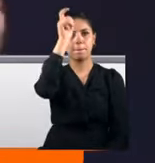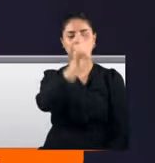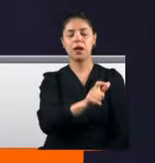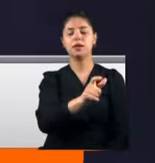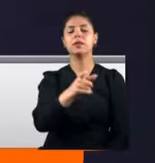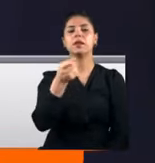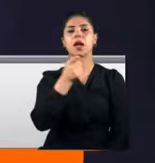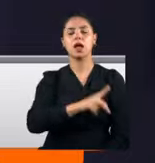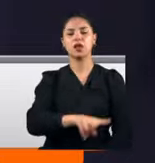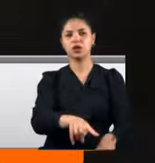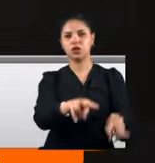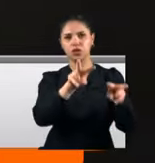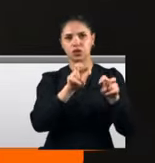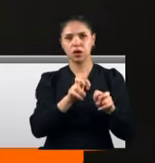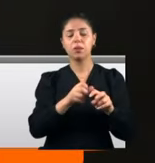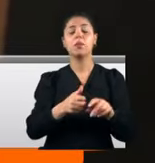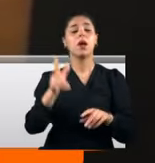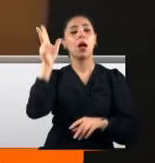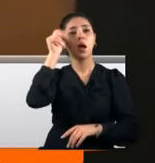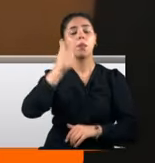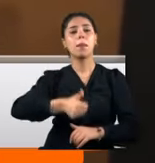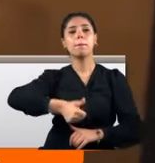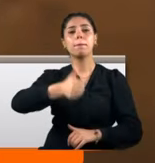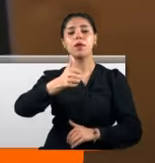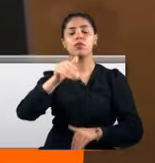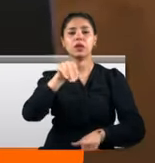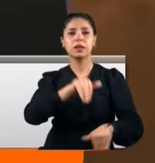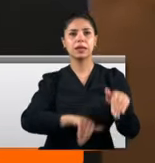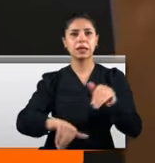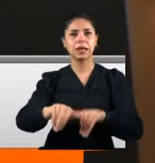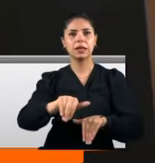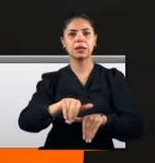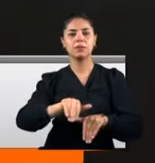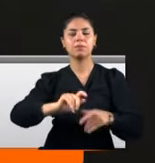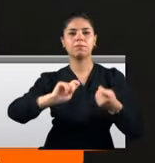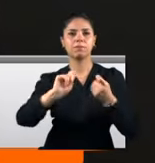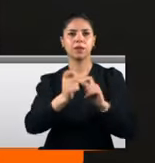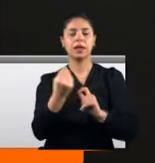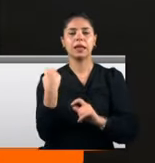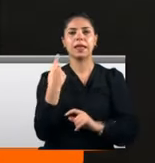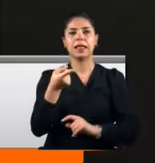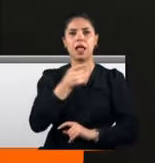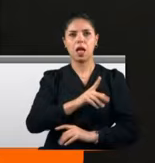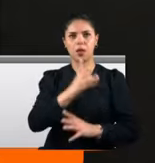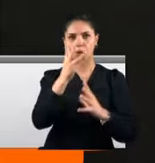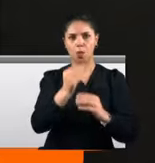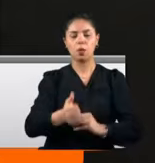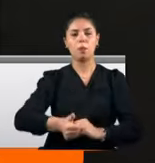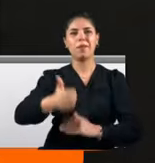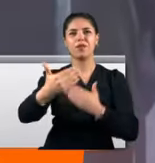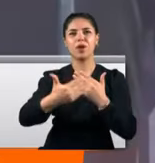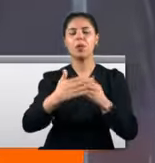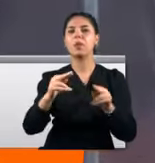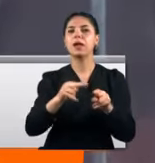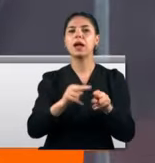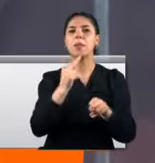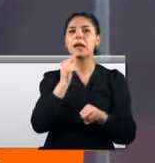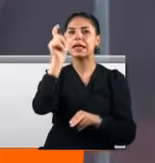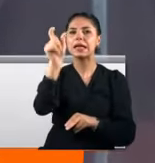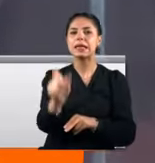adaylıktan çekilmesi Amerikan başkanlık seçimlerinde taşları yerinden oynattı. Yeni aday olarak başkan yardımcısı Kamala